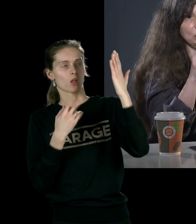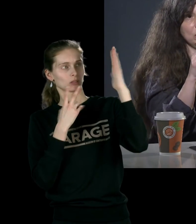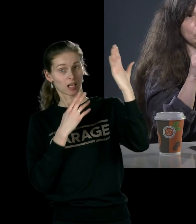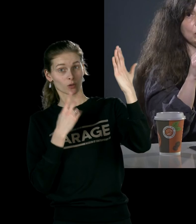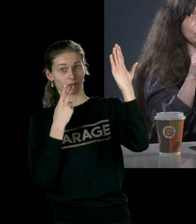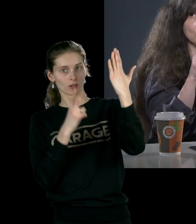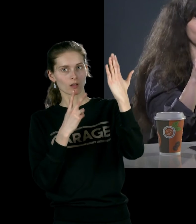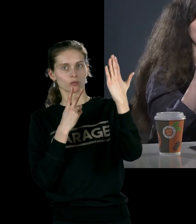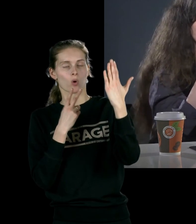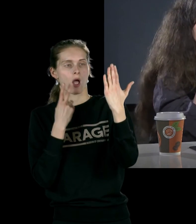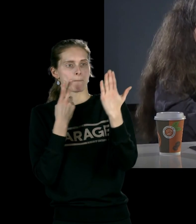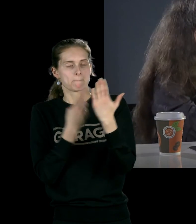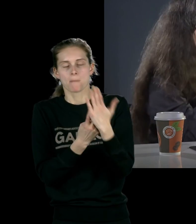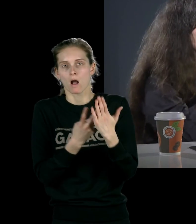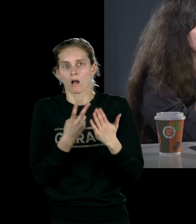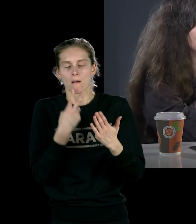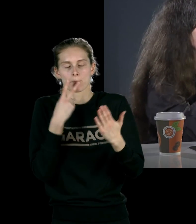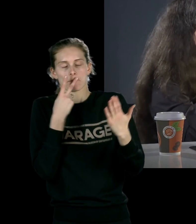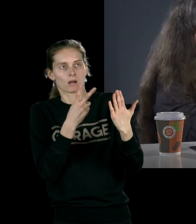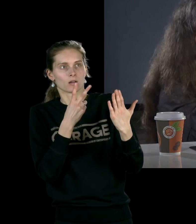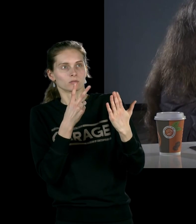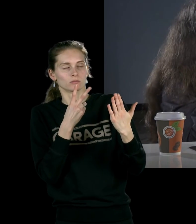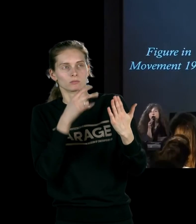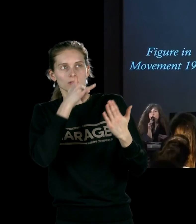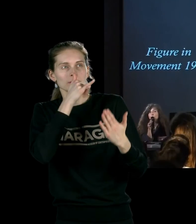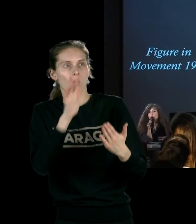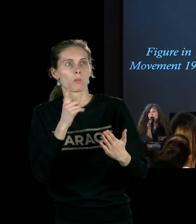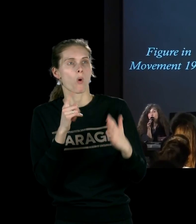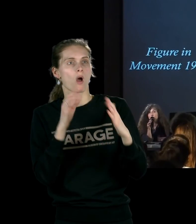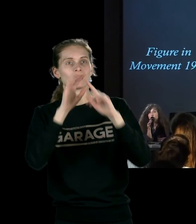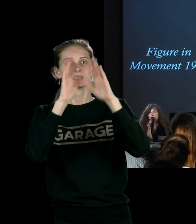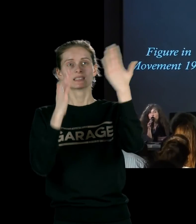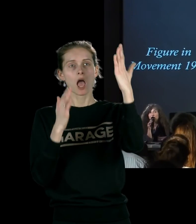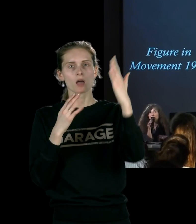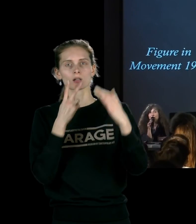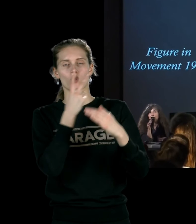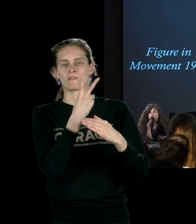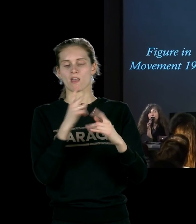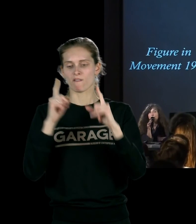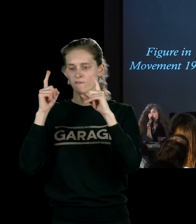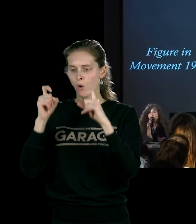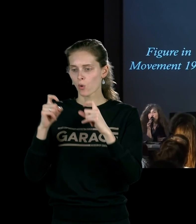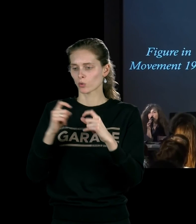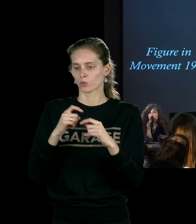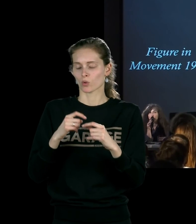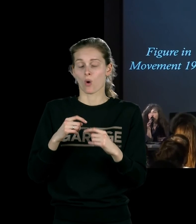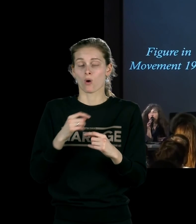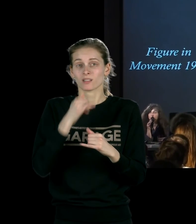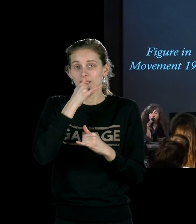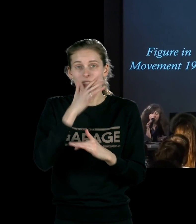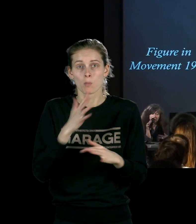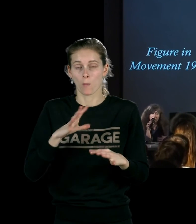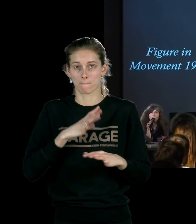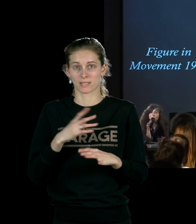зеркало может, потому что образ в зеркале, образ на фотографии, это не то, что передает вот это постоянно меняющееся,